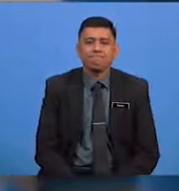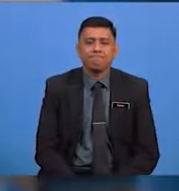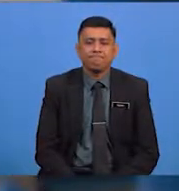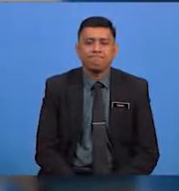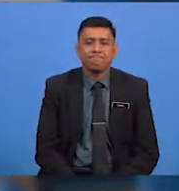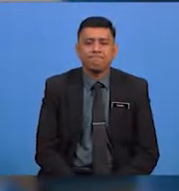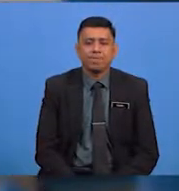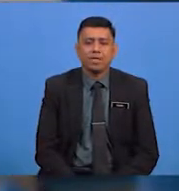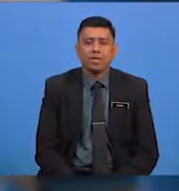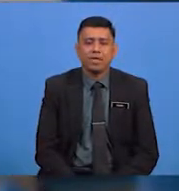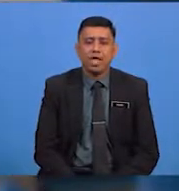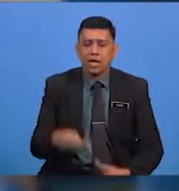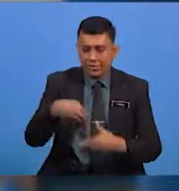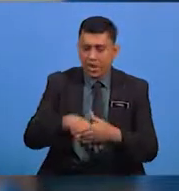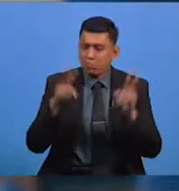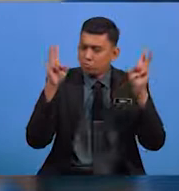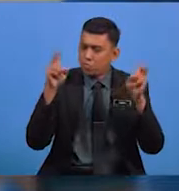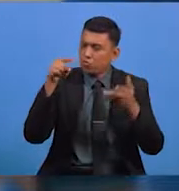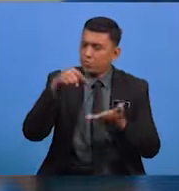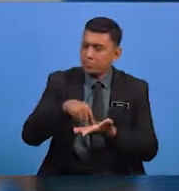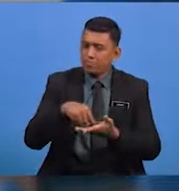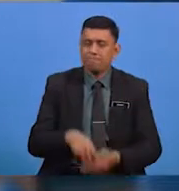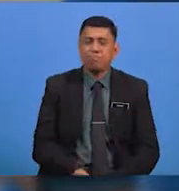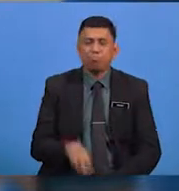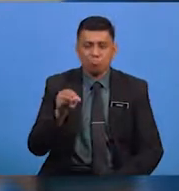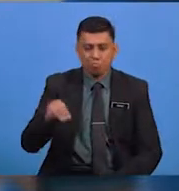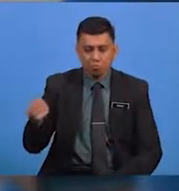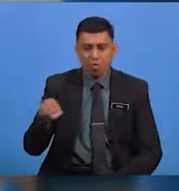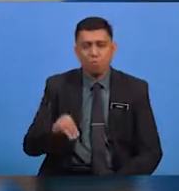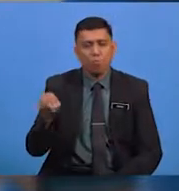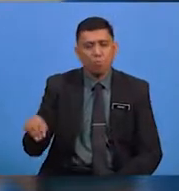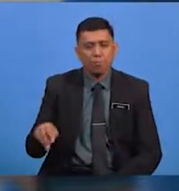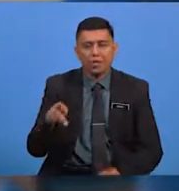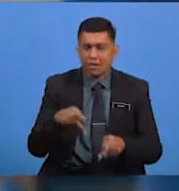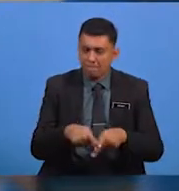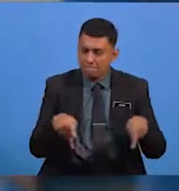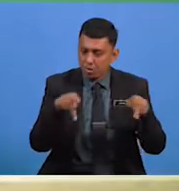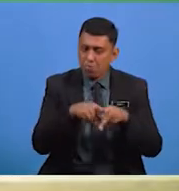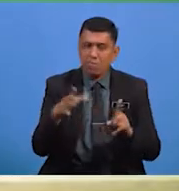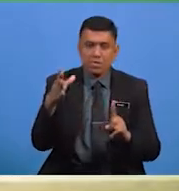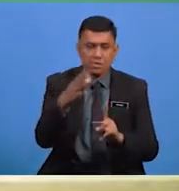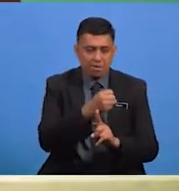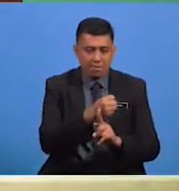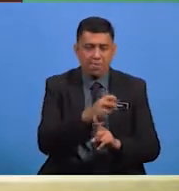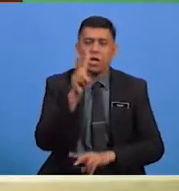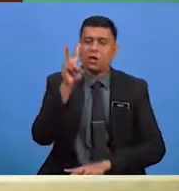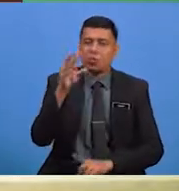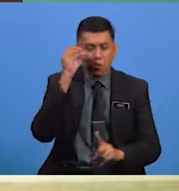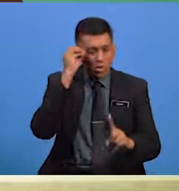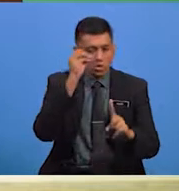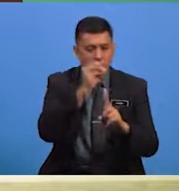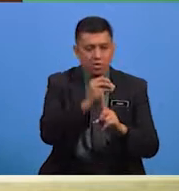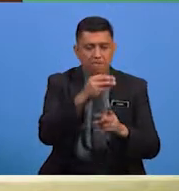Dalam tajuk kata nafi ini, murid-murid perlu mencapai dua